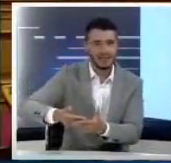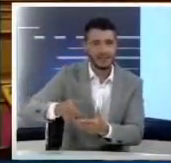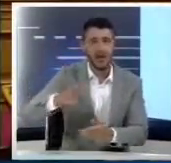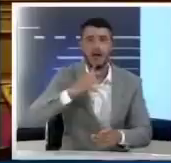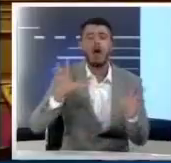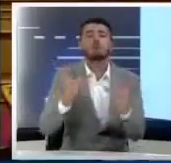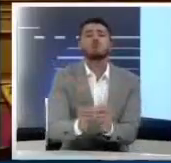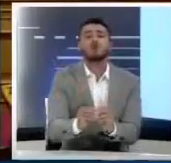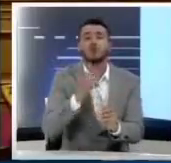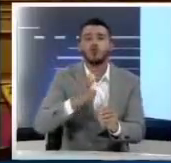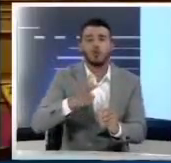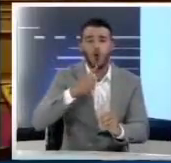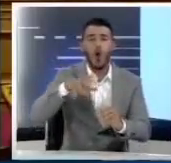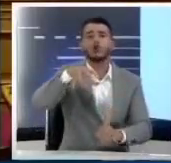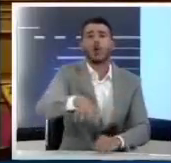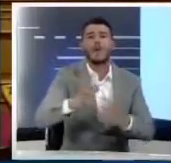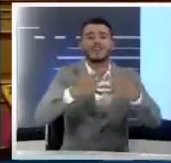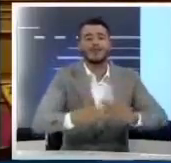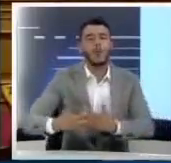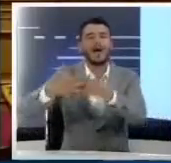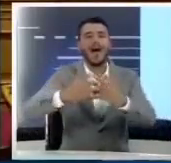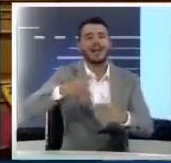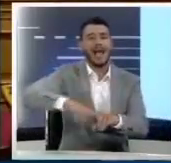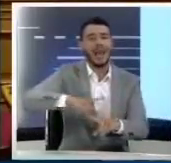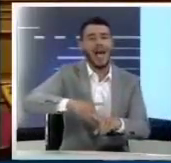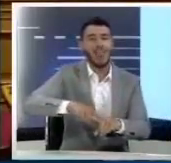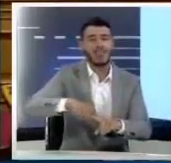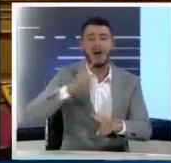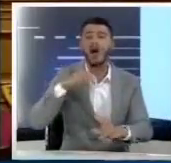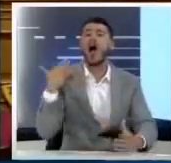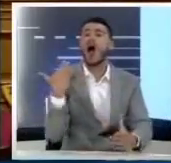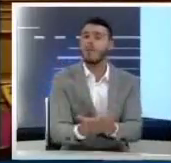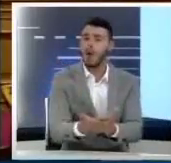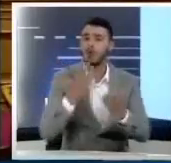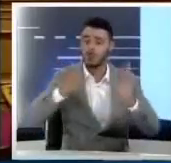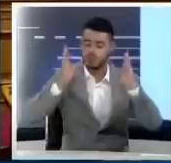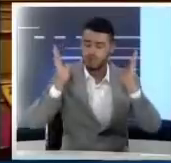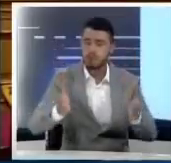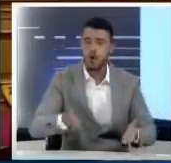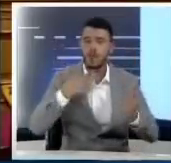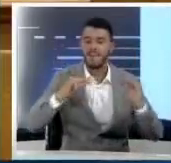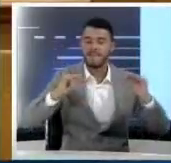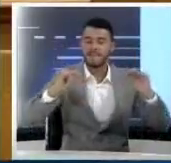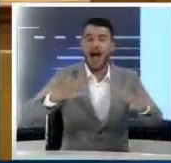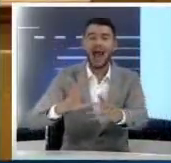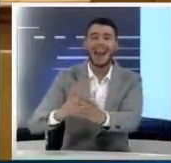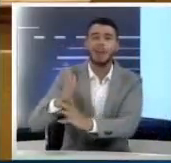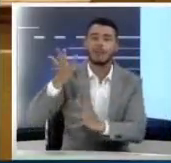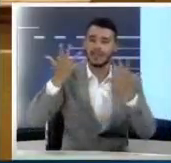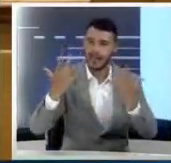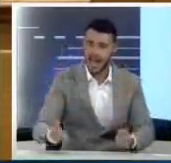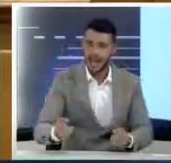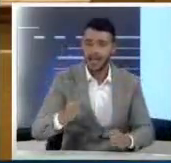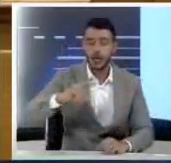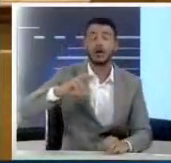στην Ελλάδα απέδειξε ότι είναι ικανός να διατηρήσει σταθερό ρυθμό ανάπτυξης κατά τη διάρκεια του δεύτερου